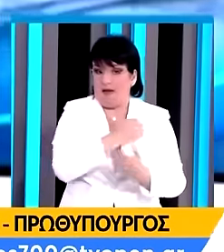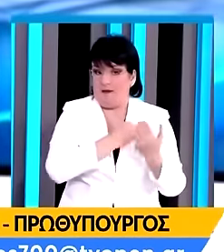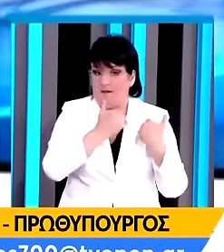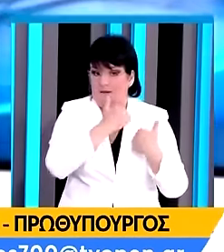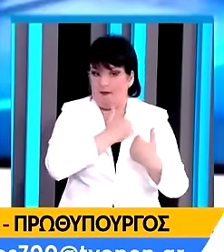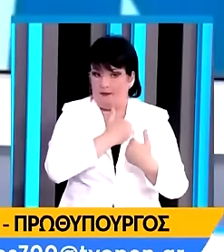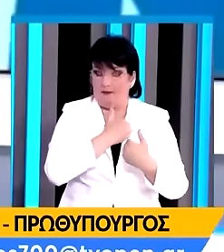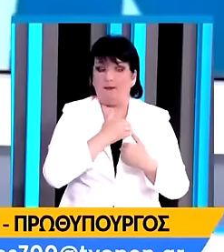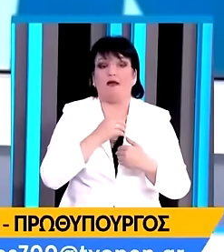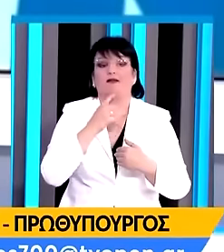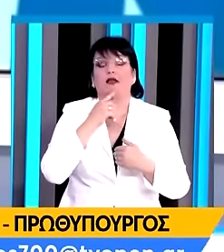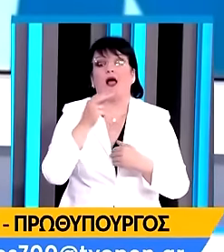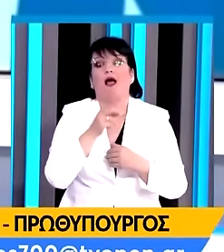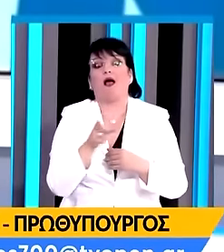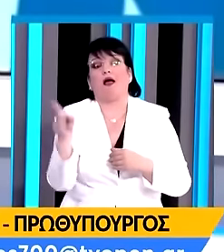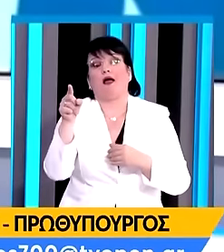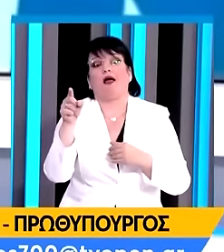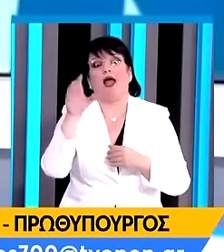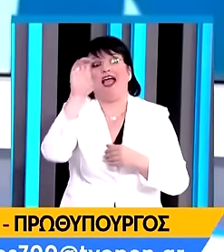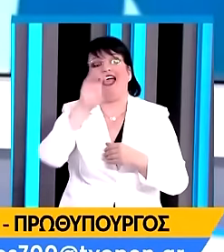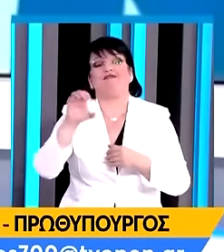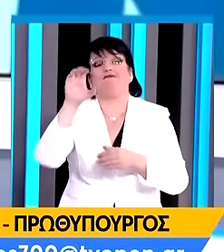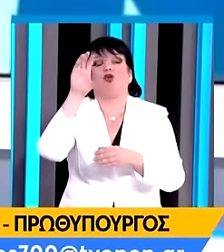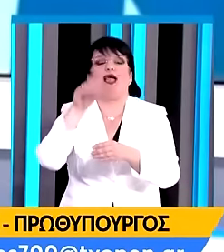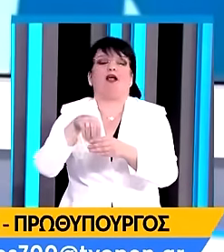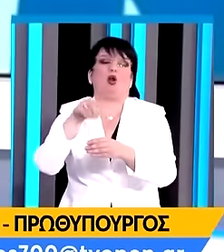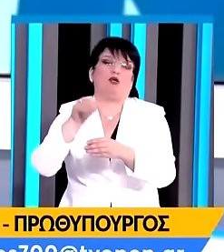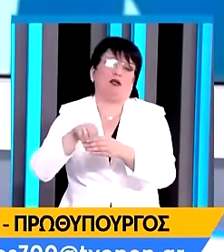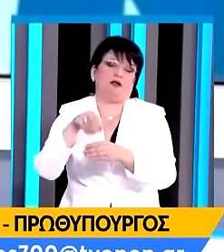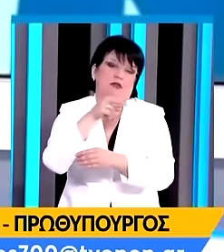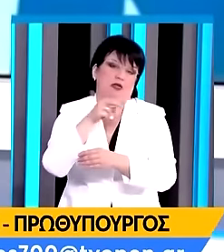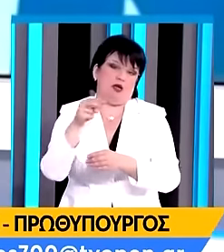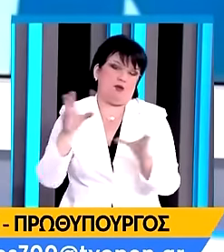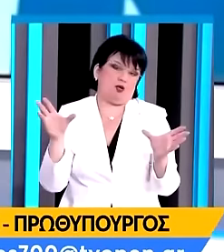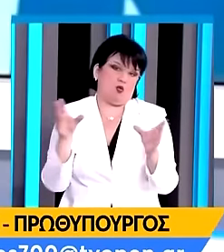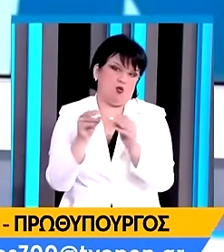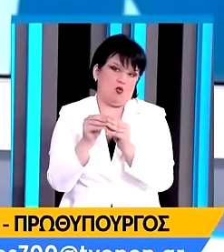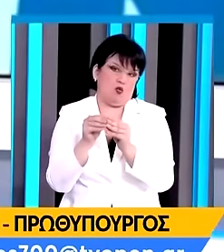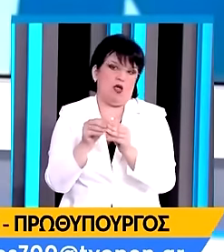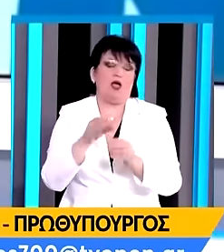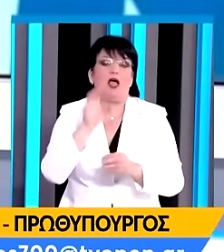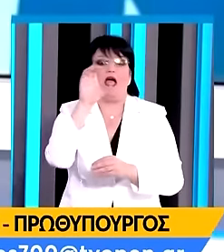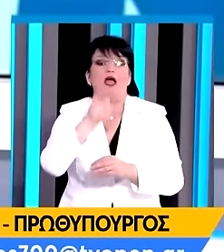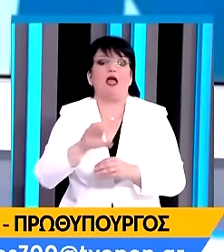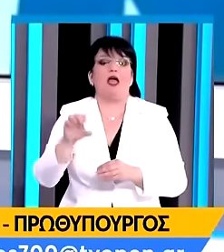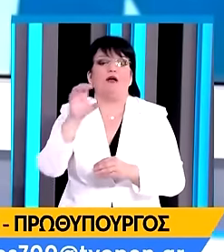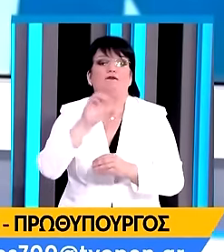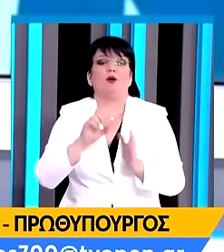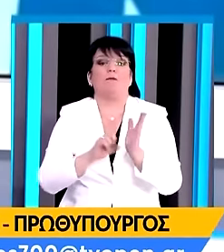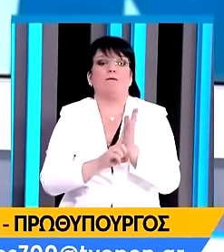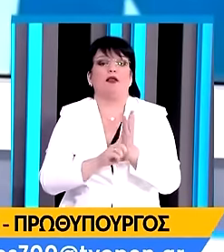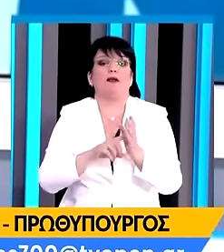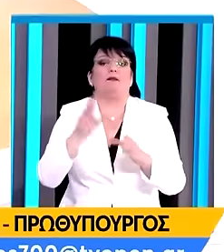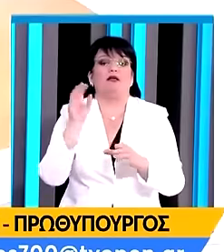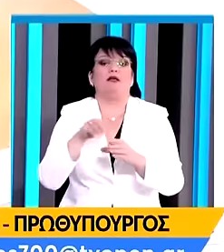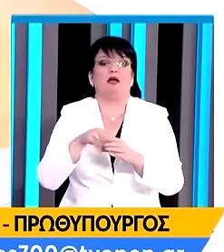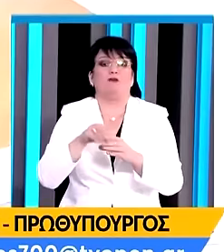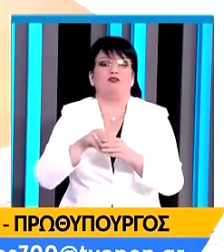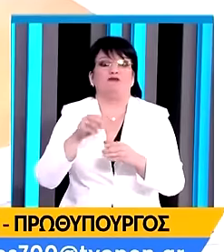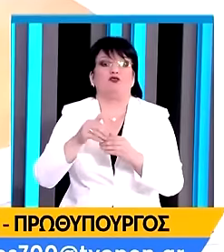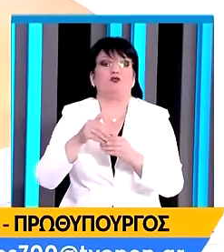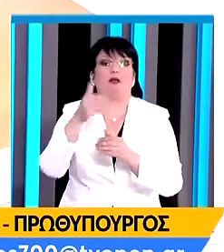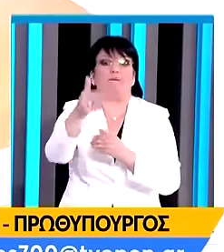την κουβέντα στην Ευρώπη γιατί ευρωεκλογές έχουμε. Και για την Ευρώπη θα χρειαστεί να ψηφίσουμε την επόμενη